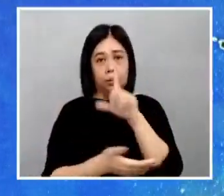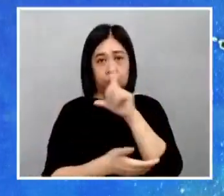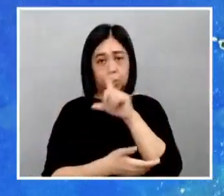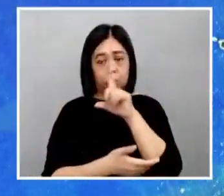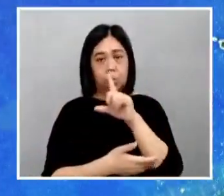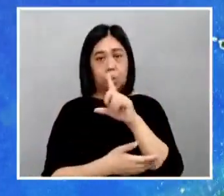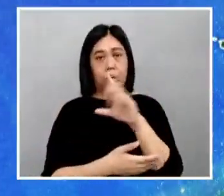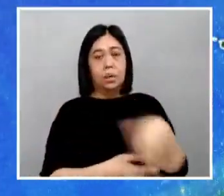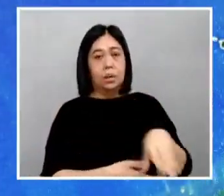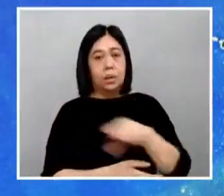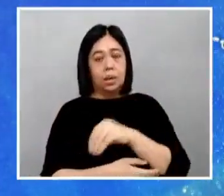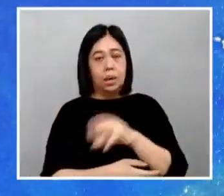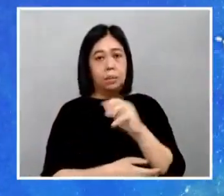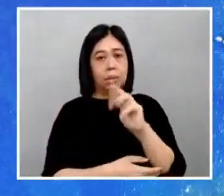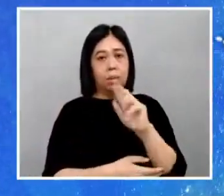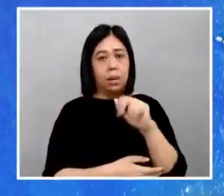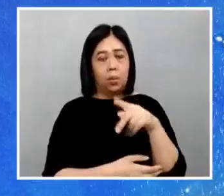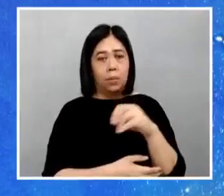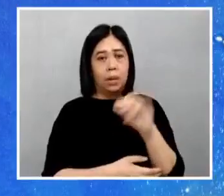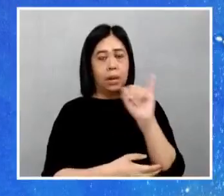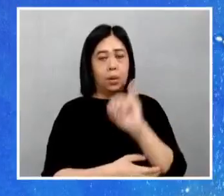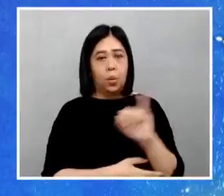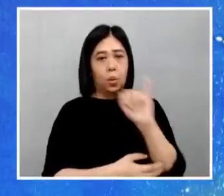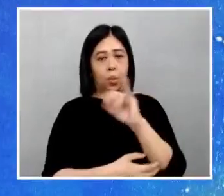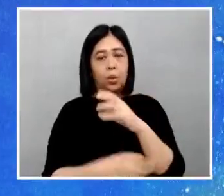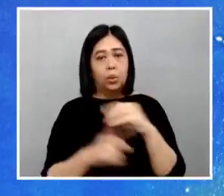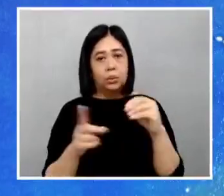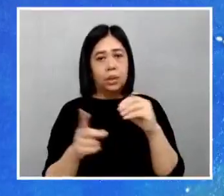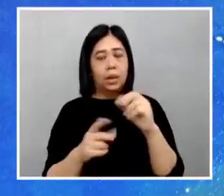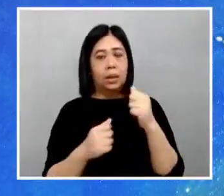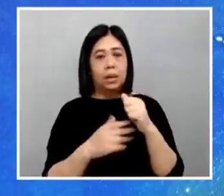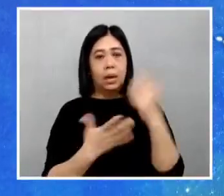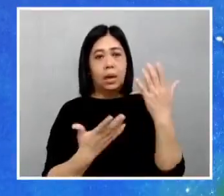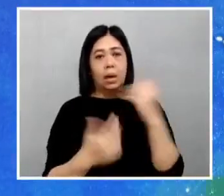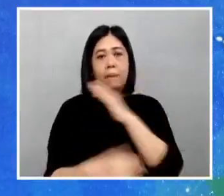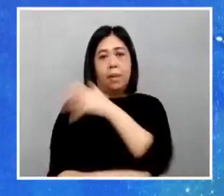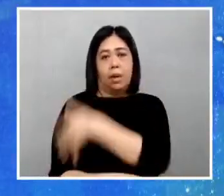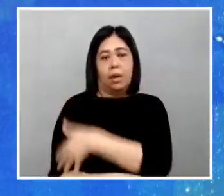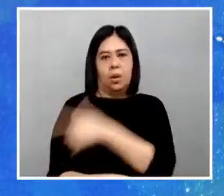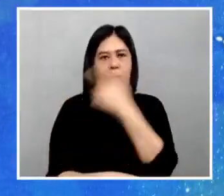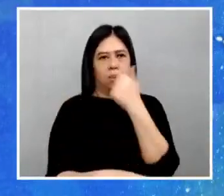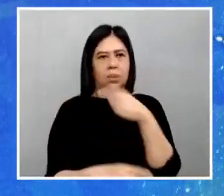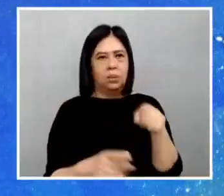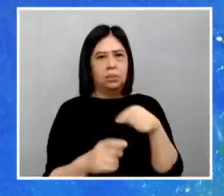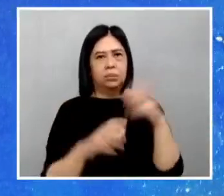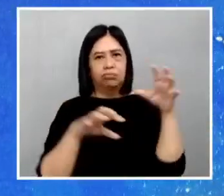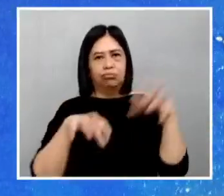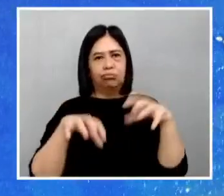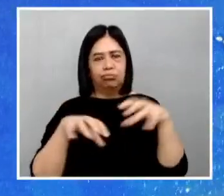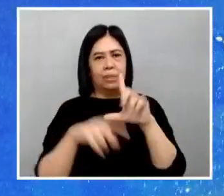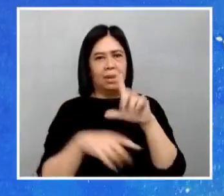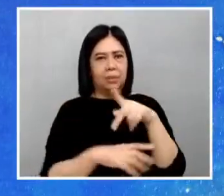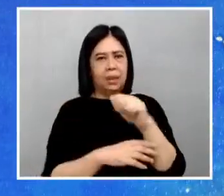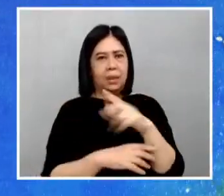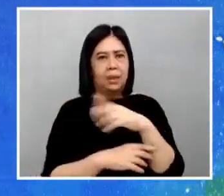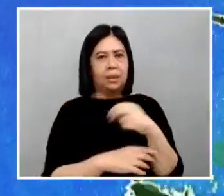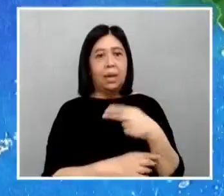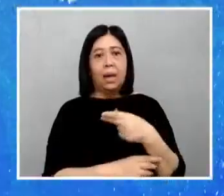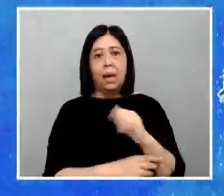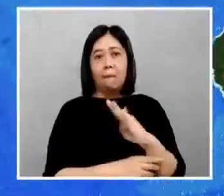Valley, Mimaropa, Ilocos at Apayao dahil sa trough ng low-pressure area at sa habagat. Dito naman sa Metro